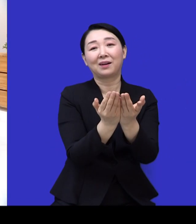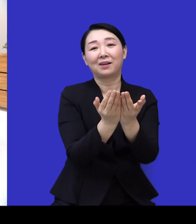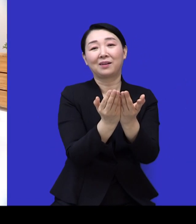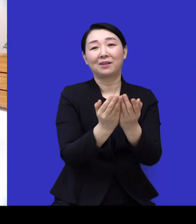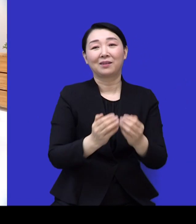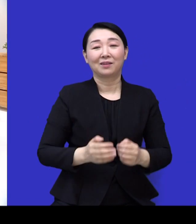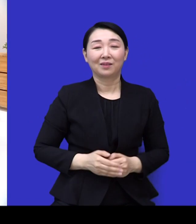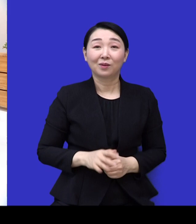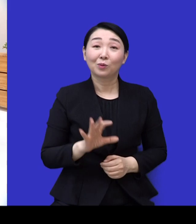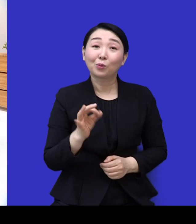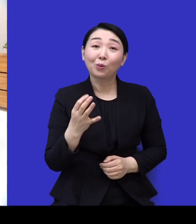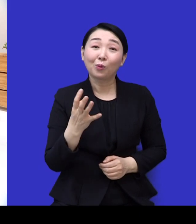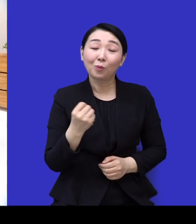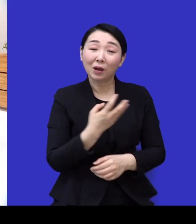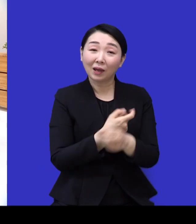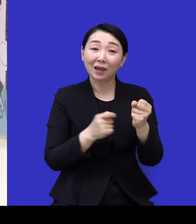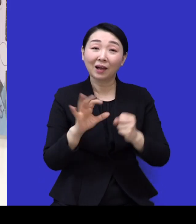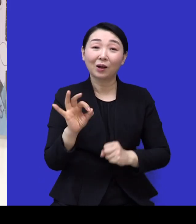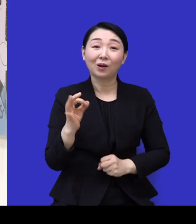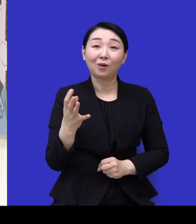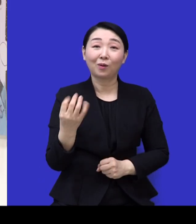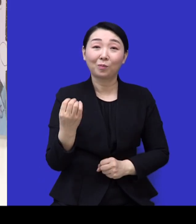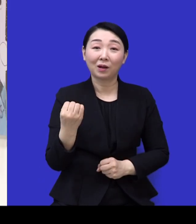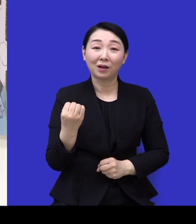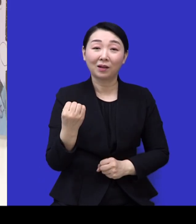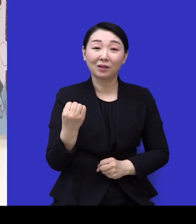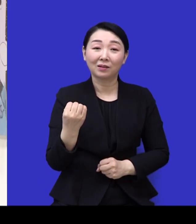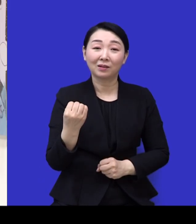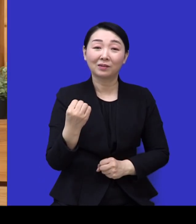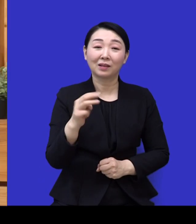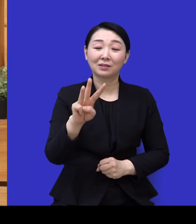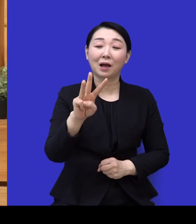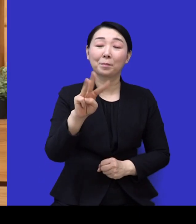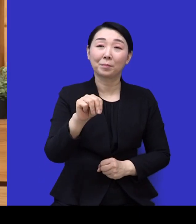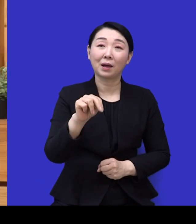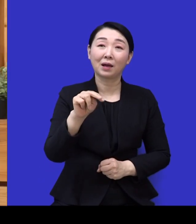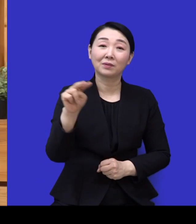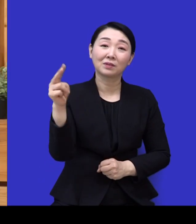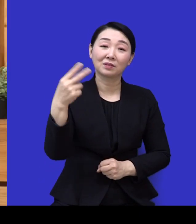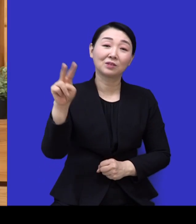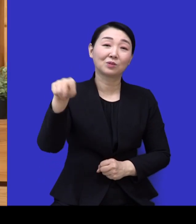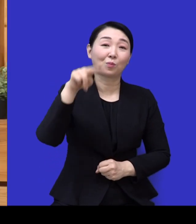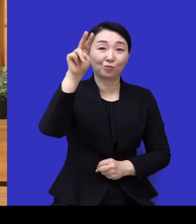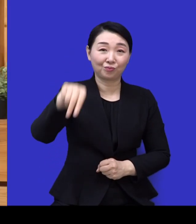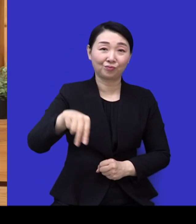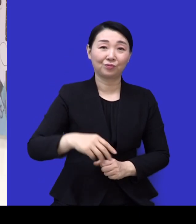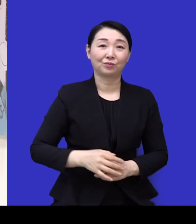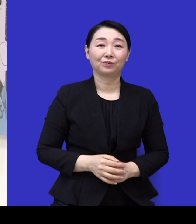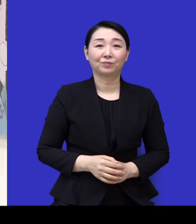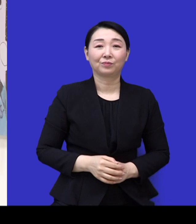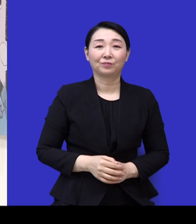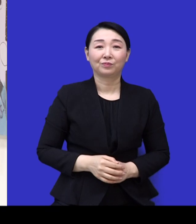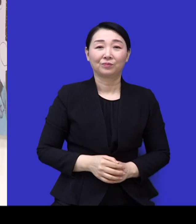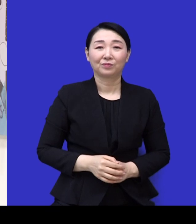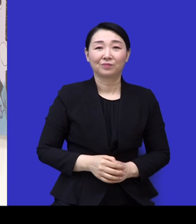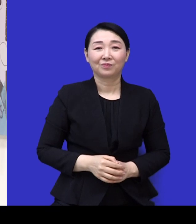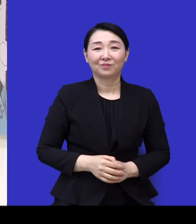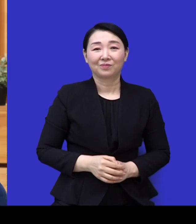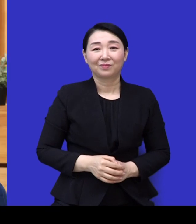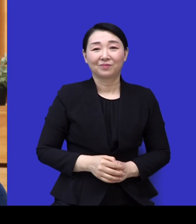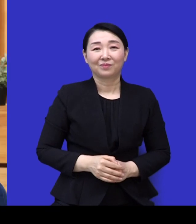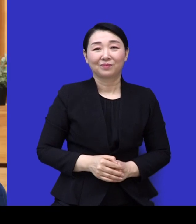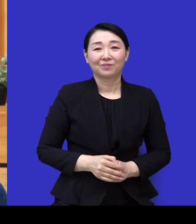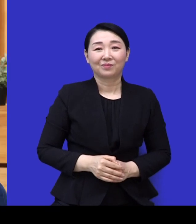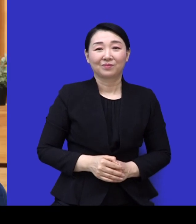그래서 얼마나 계약금을 걸어야 되나요? 그때 32,000불이었어요. 예. 그래서 야